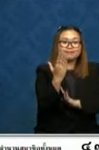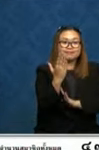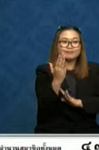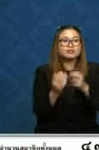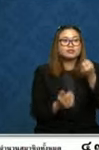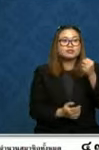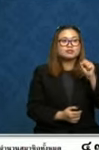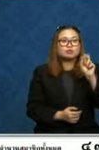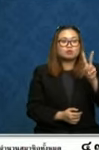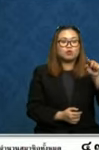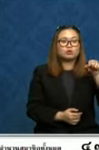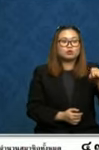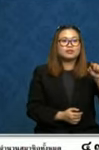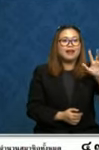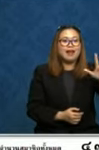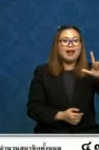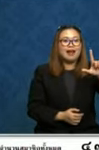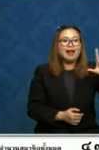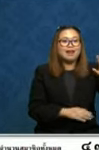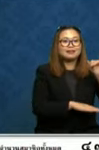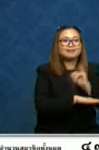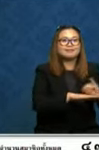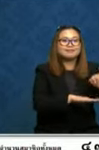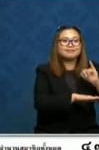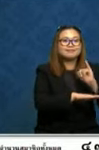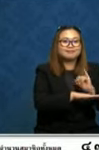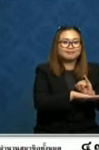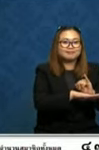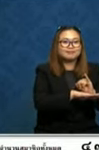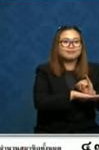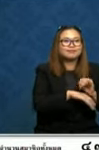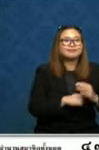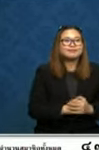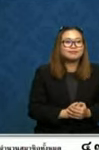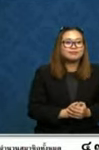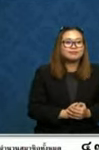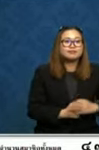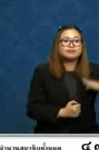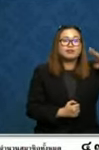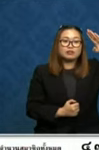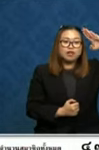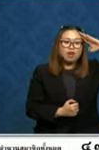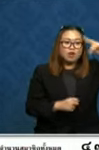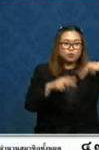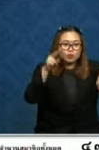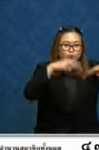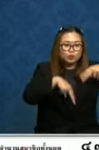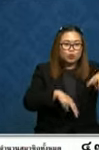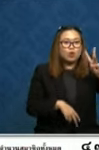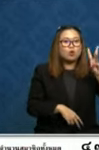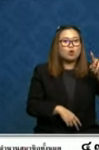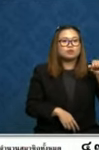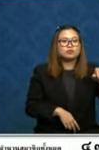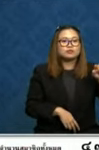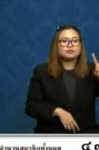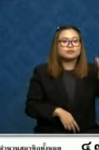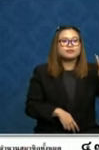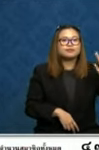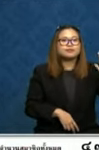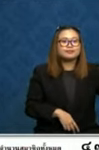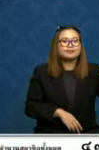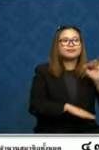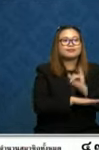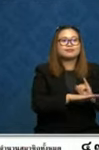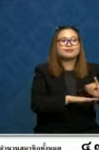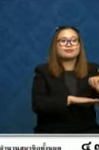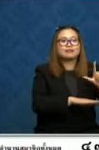านไร่นะครับอยู่ในการครอบครองใช้ประโยชน์ของกองทัพ 6.25 ล้านไร่นะครับก็ถ้าแบ่งไปนะครับก็